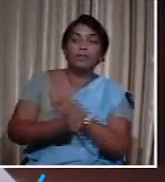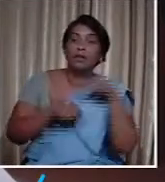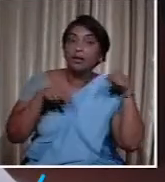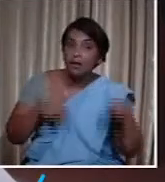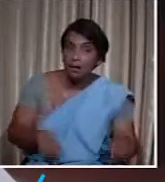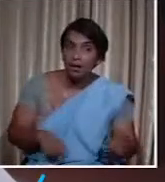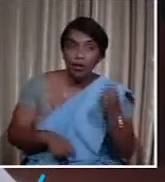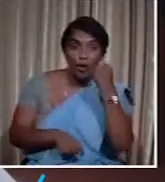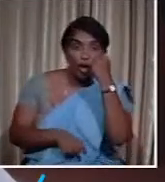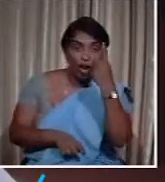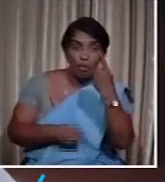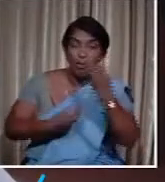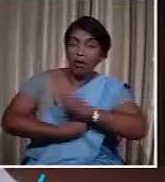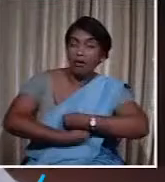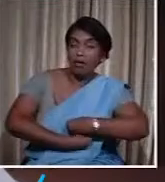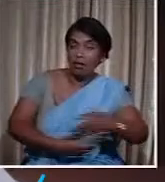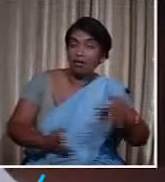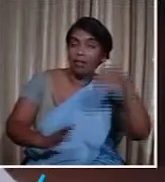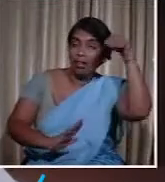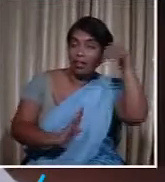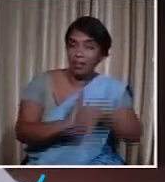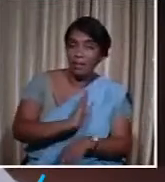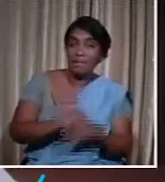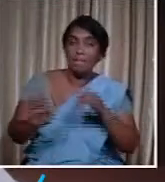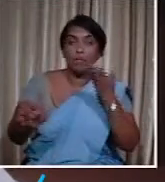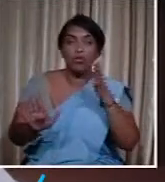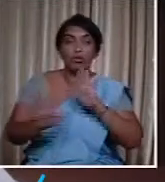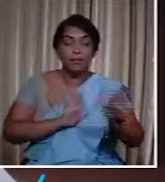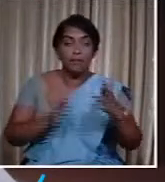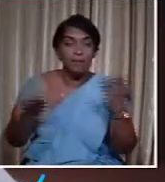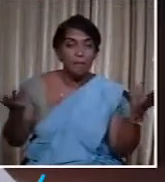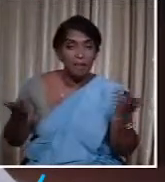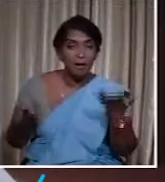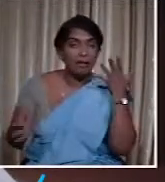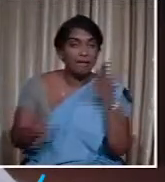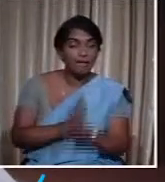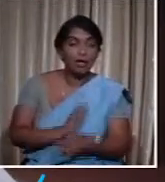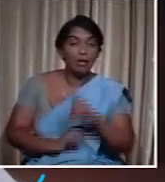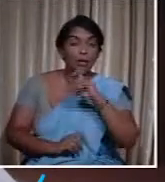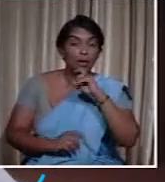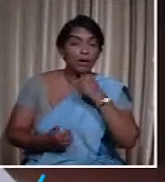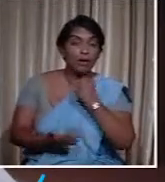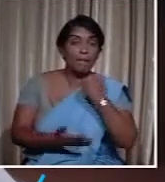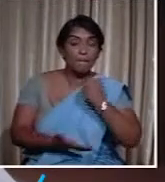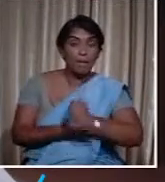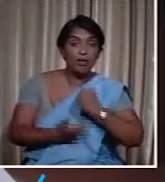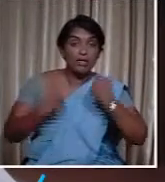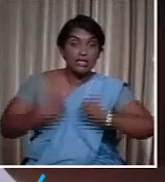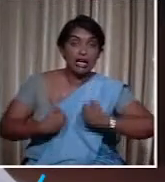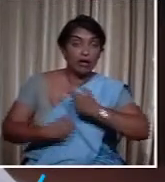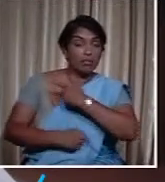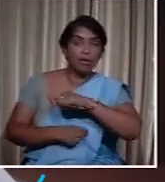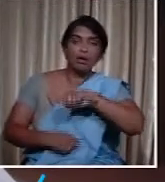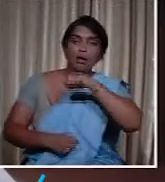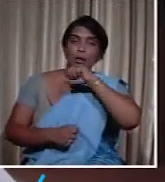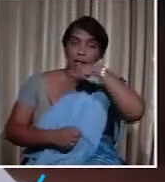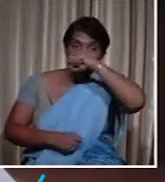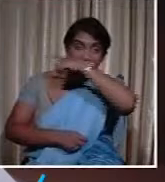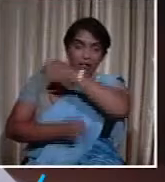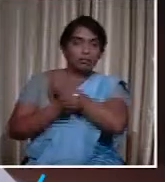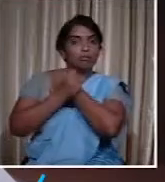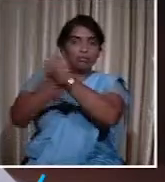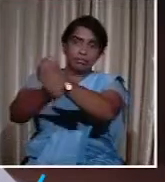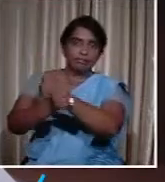මේ රුපියල කඩා ඒ මුත තමන්ගේ මුදල පාලනය කරගන්න බැරි වීමේ වැරද්දට මහ බැංකුවේ අධිපතිවරයා හිරේ ගියා තායිලන්තේ